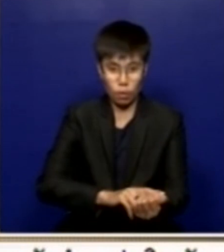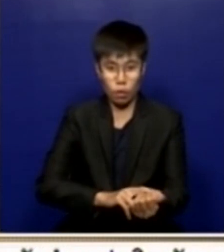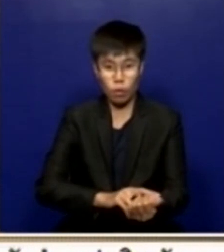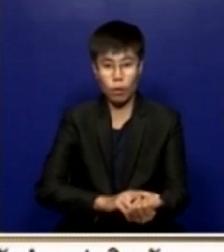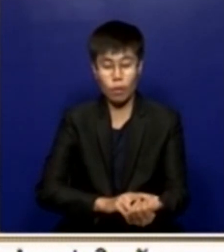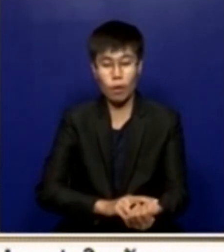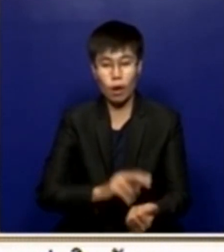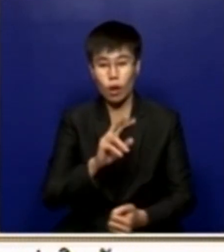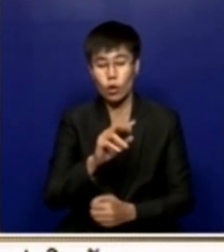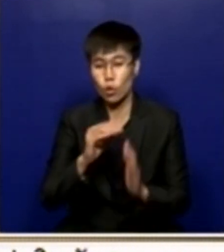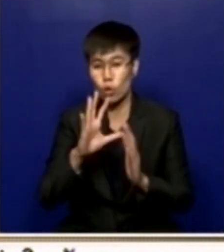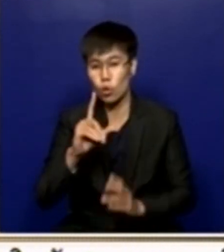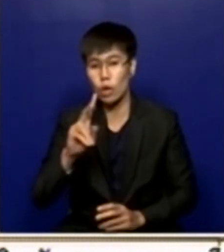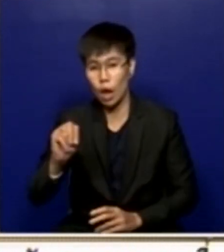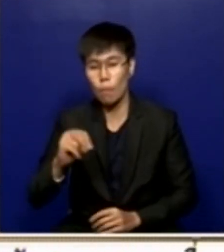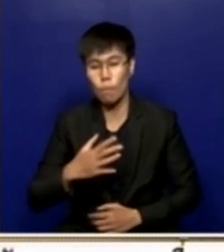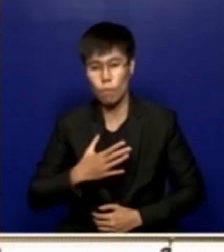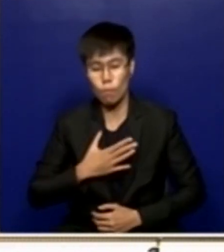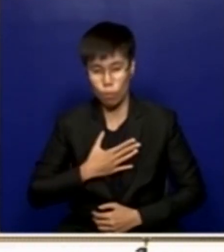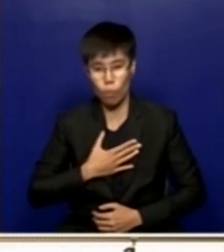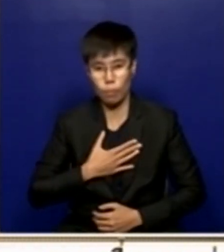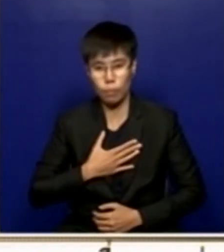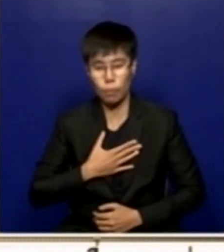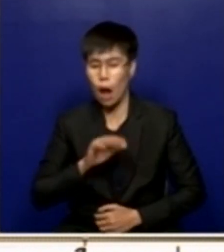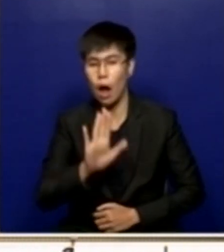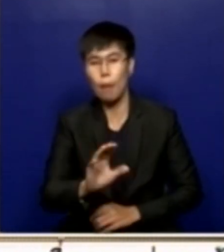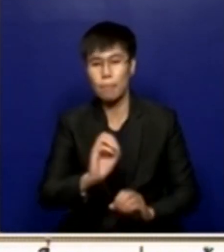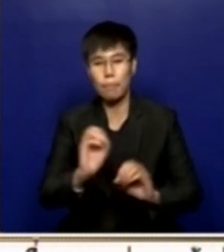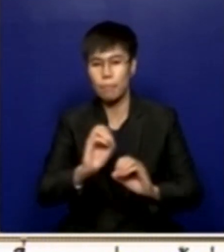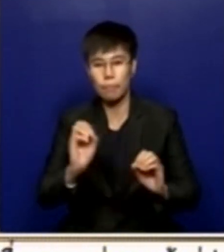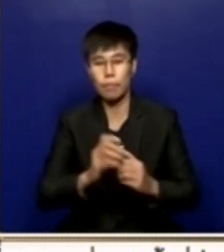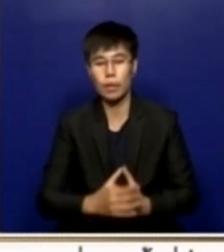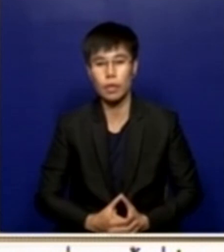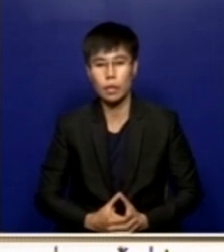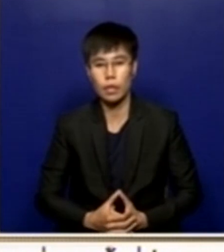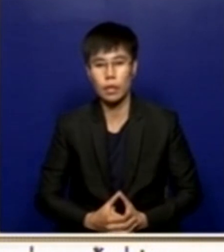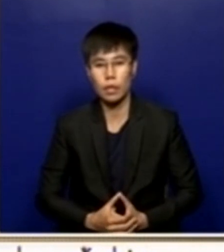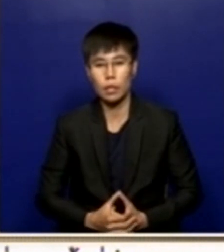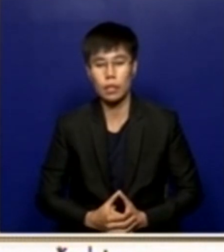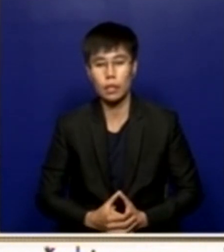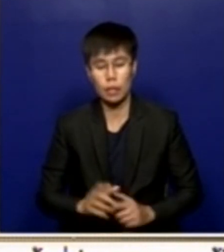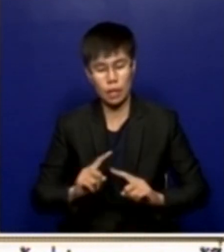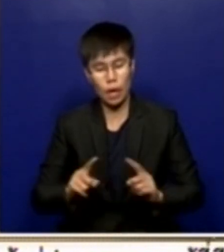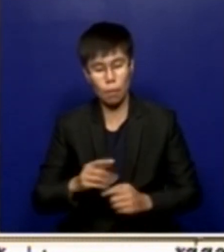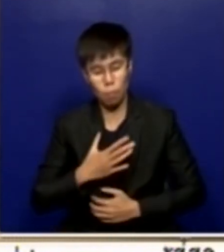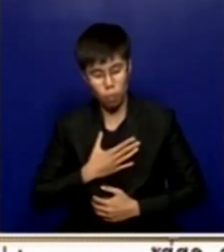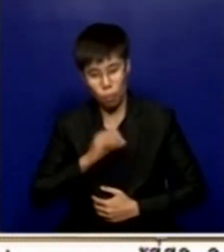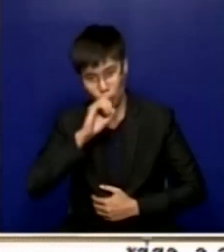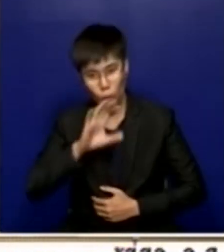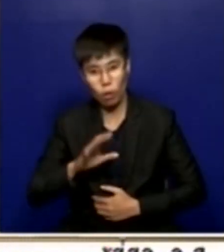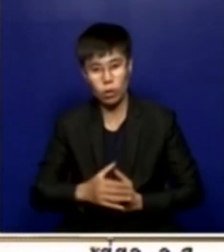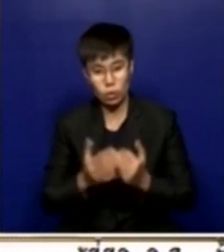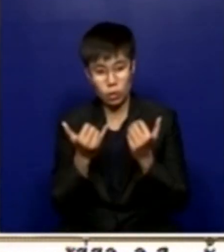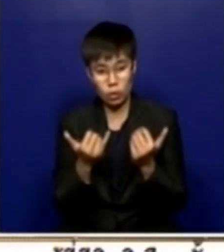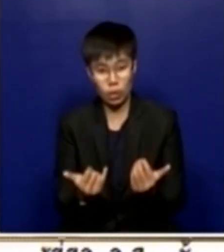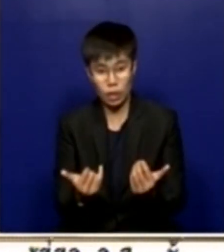การที่จะตรวจสอบองค์ประชุมนะครับแต่ผมก็ขอเรียนว่าแล้วสภาเรา